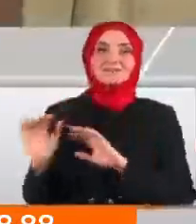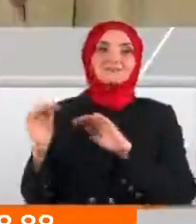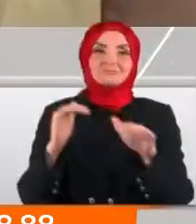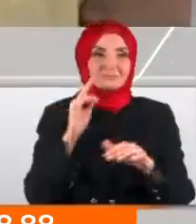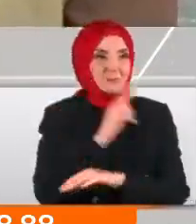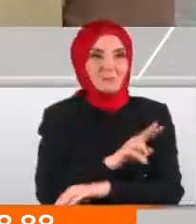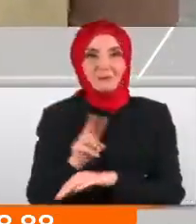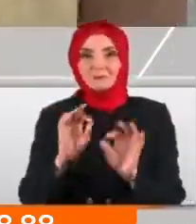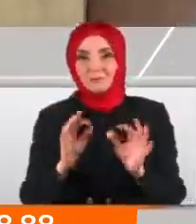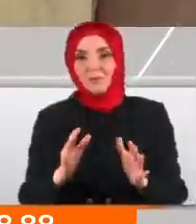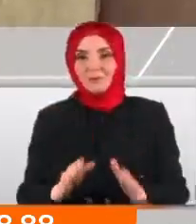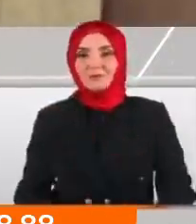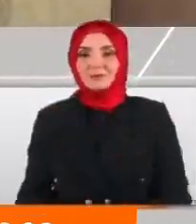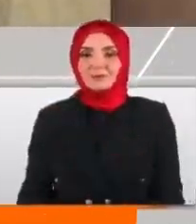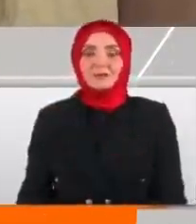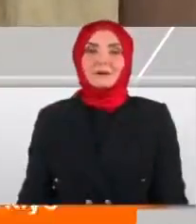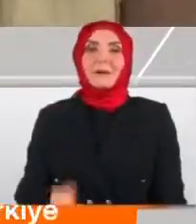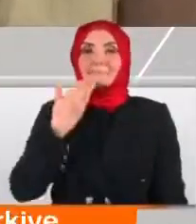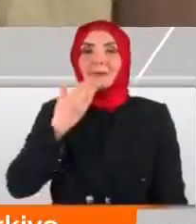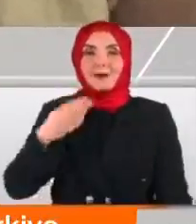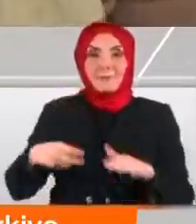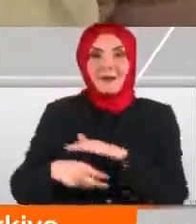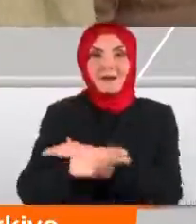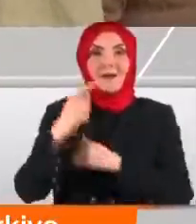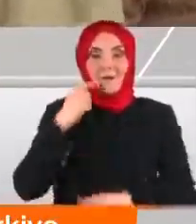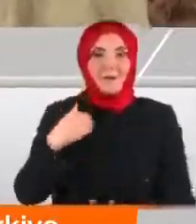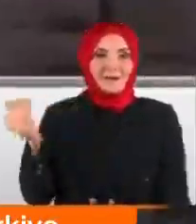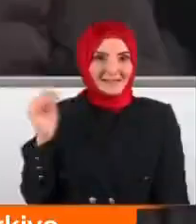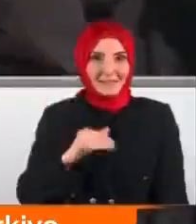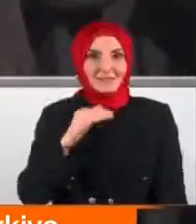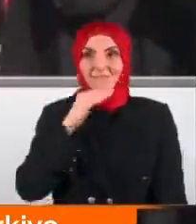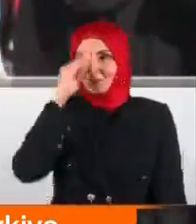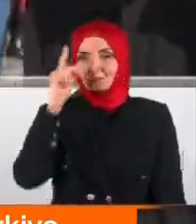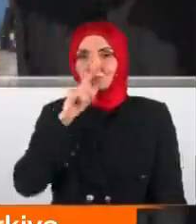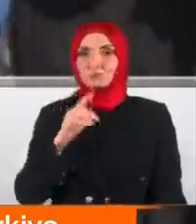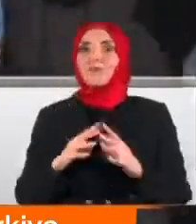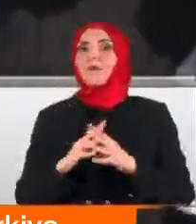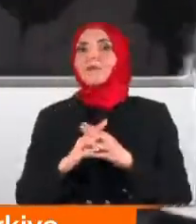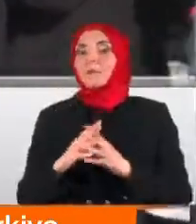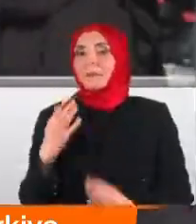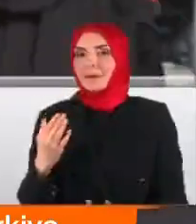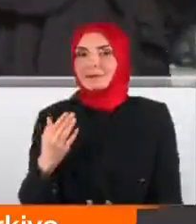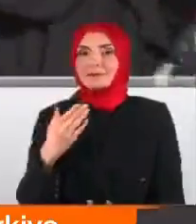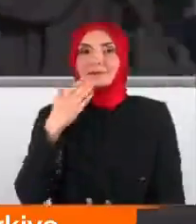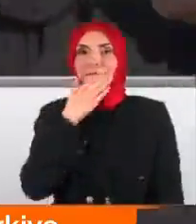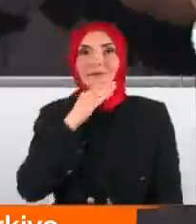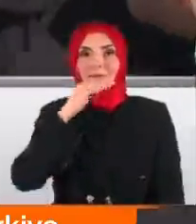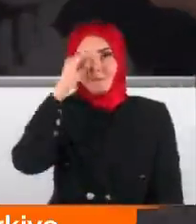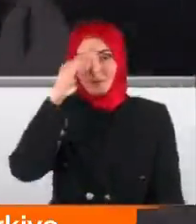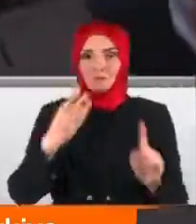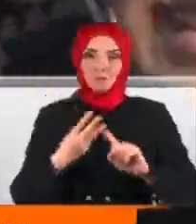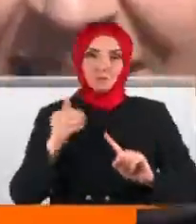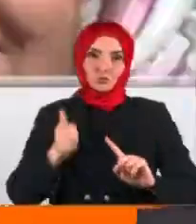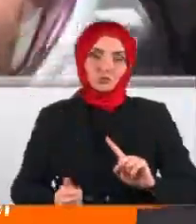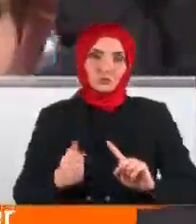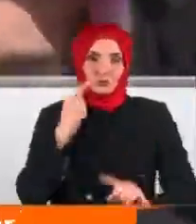Bayağı kalabalık. Biz Marmara'yla geldik. O da bayramdan ötürü çok kalabalıktı. Ramazan bayramının 3. günündeyiz, yani son günündeyiz